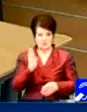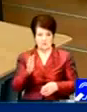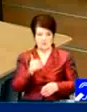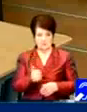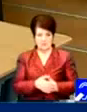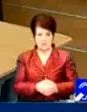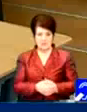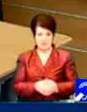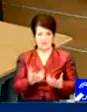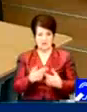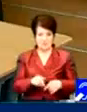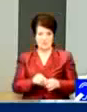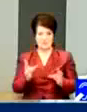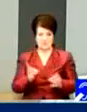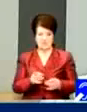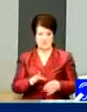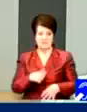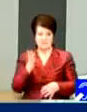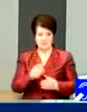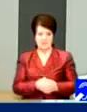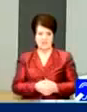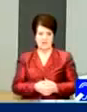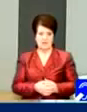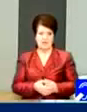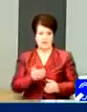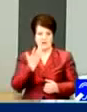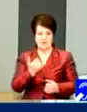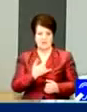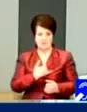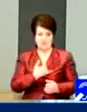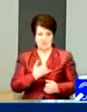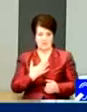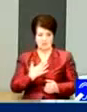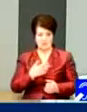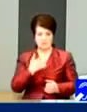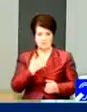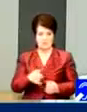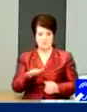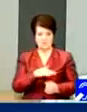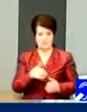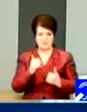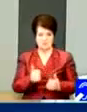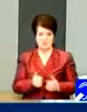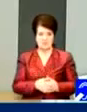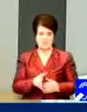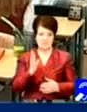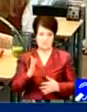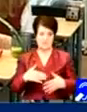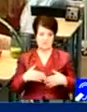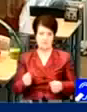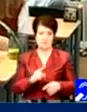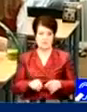și așa și ar trebui să fie. Când vine la noi îi spunem că totul va fi bine și că se va în sănătos și în